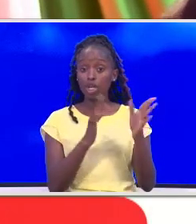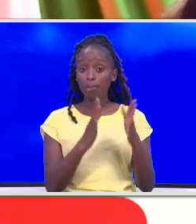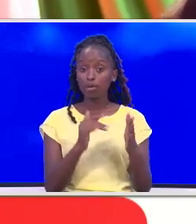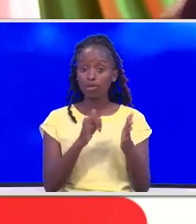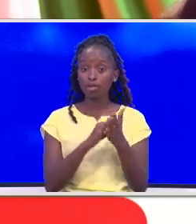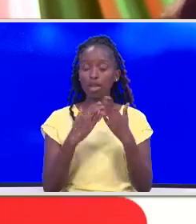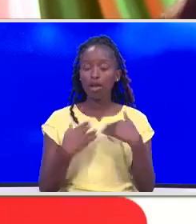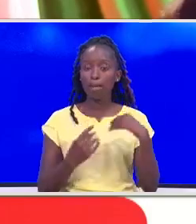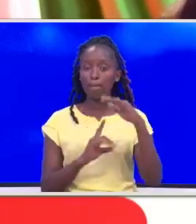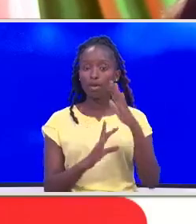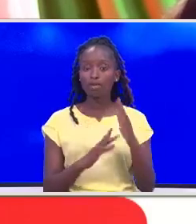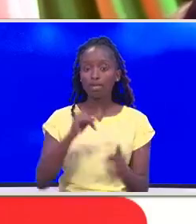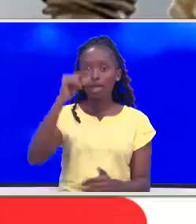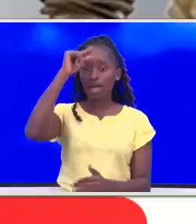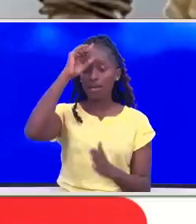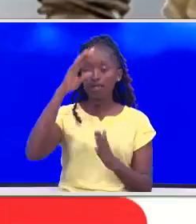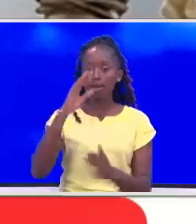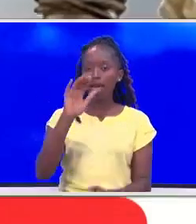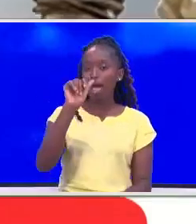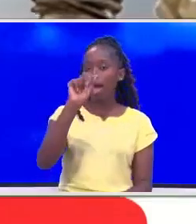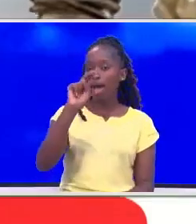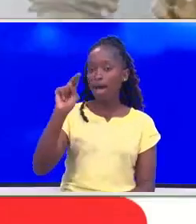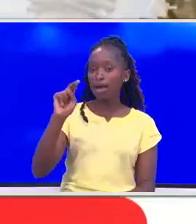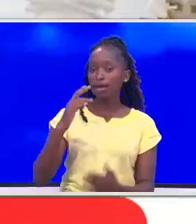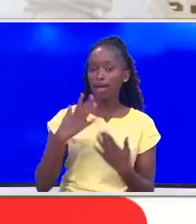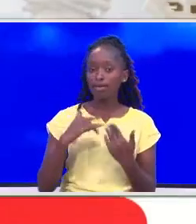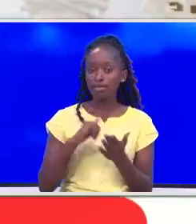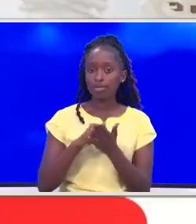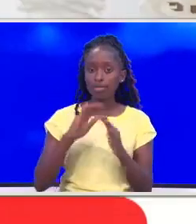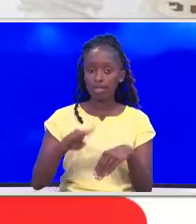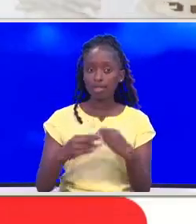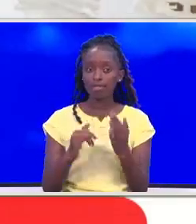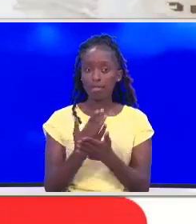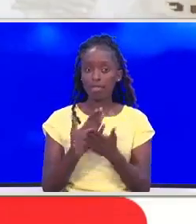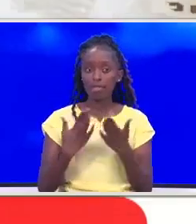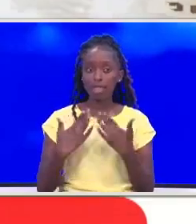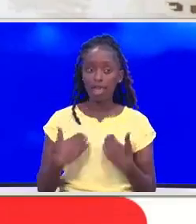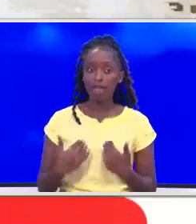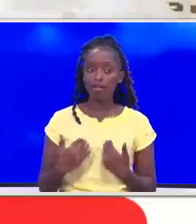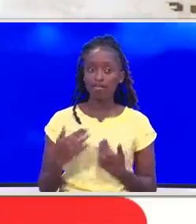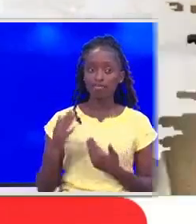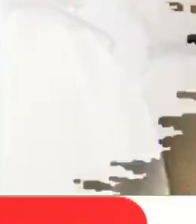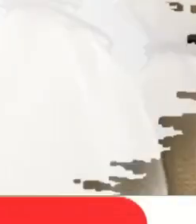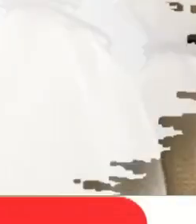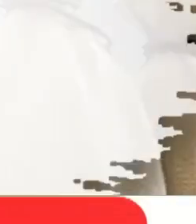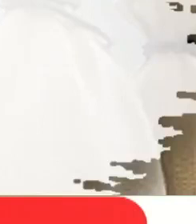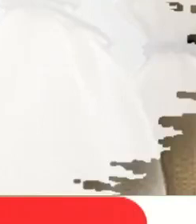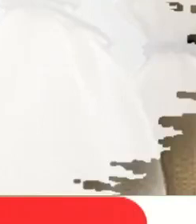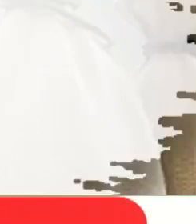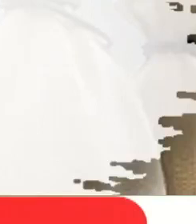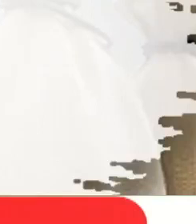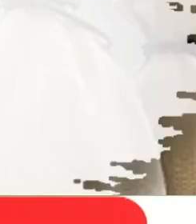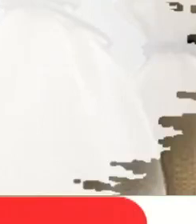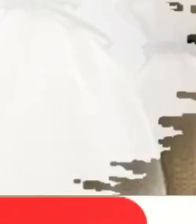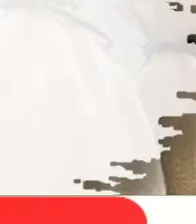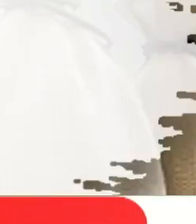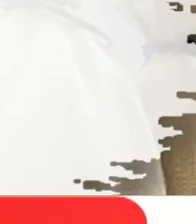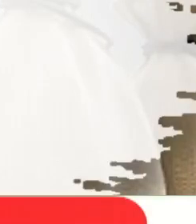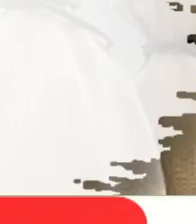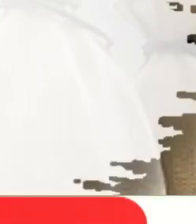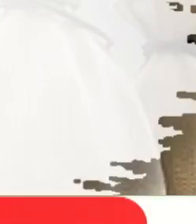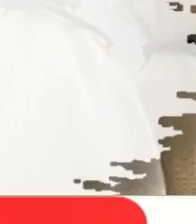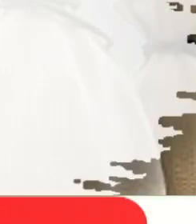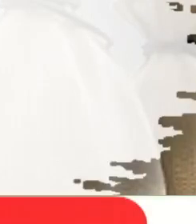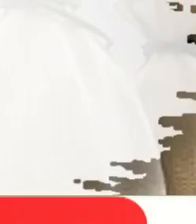magana wa igor hazina ya kita ina mga sawa wa shilingi bilion 391 huku